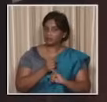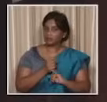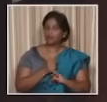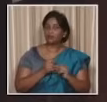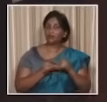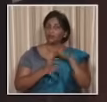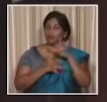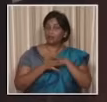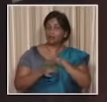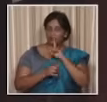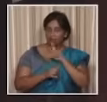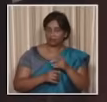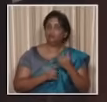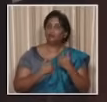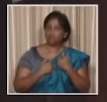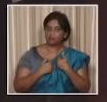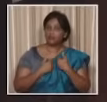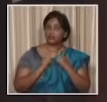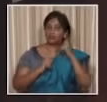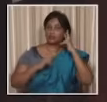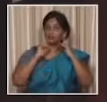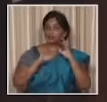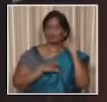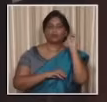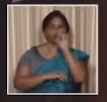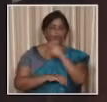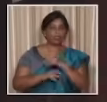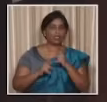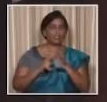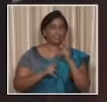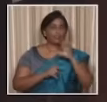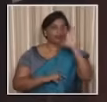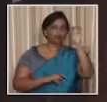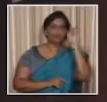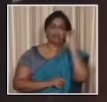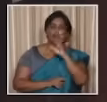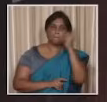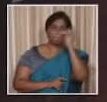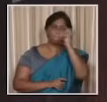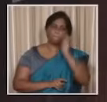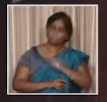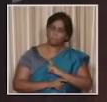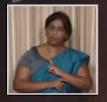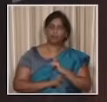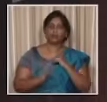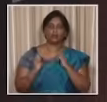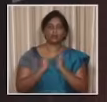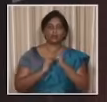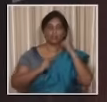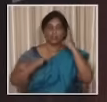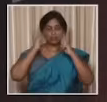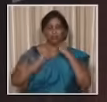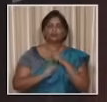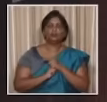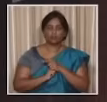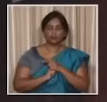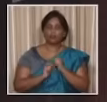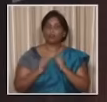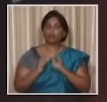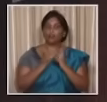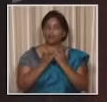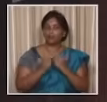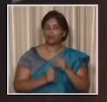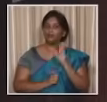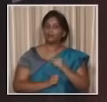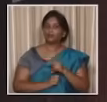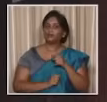කට උත්තර දීලා කියනවා අපිව සෙලුන් එකට අනිමුත්තු කර ඉංජිනේරු සංස්ථාවෙන් අරගෙන අපට පඩි දුන්නා හැබැයි අපි වැඩ කරේ සෙලුන් එකේ ඉතින් විගණනය කරලා